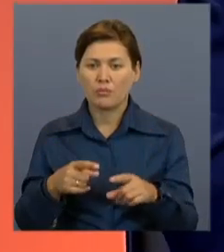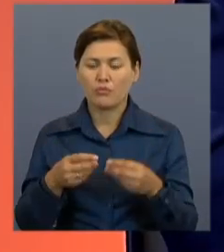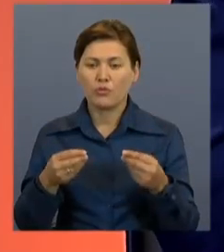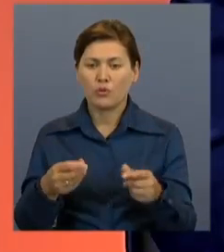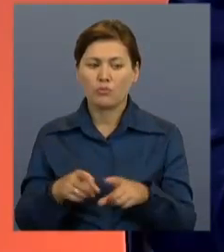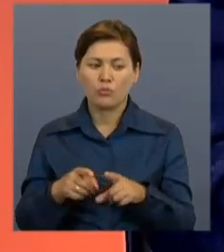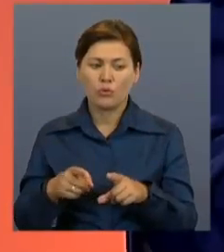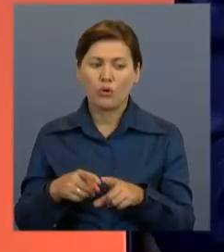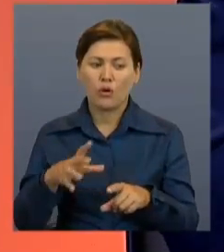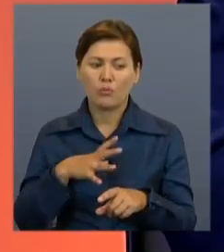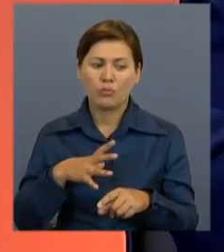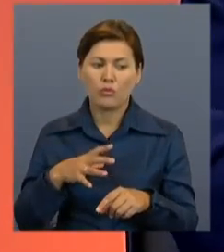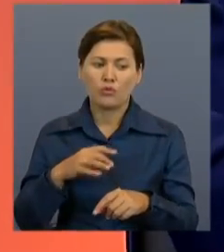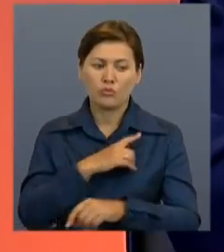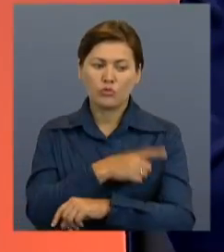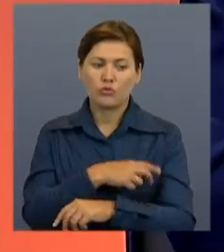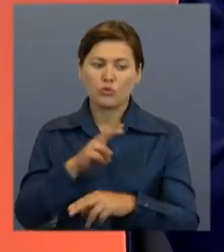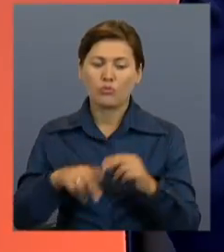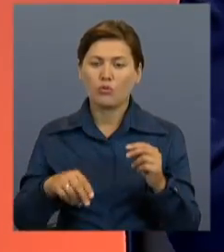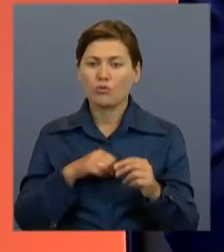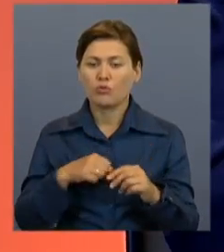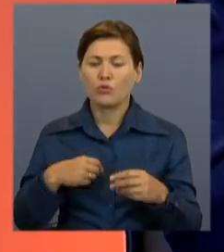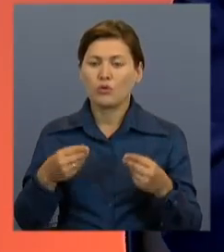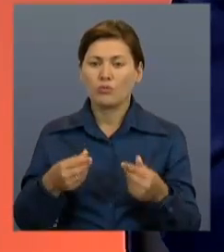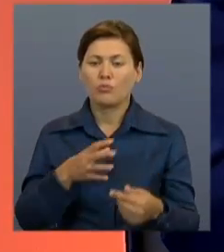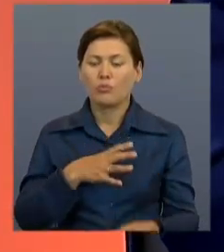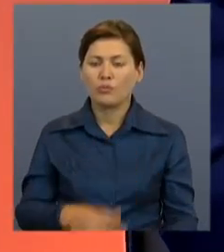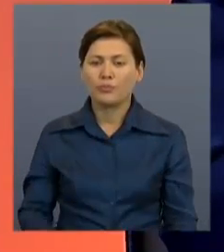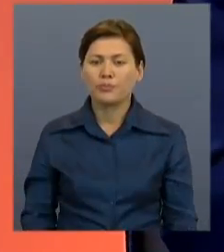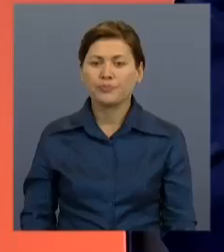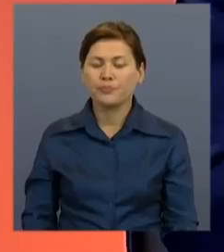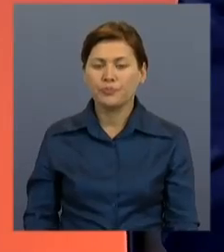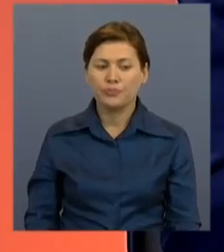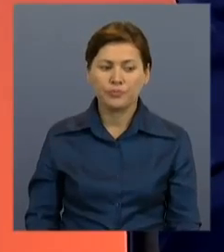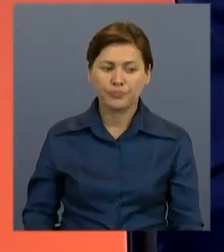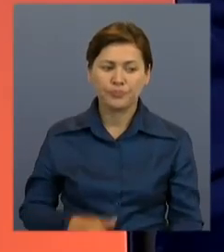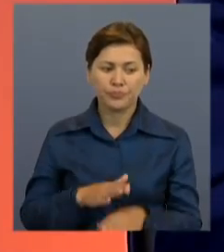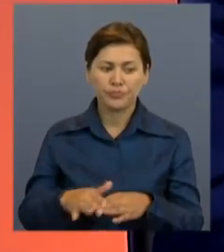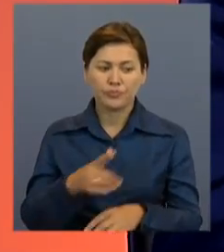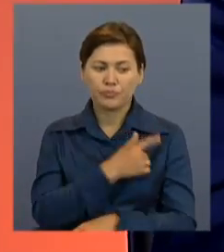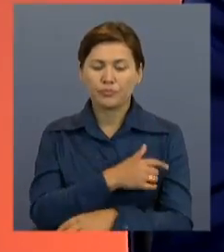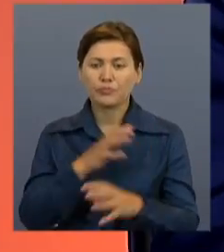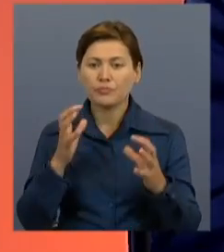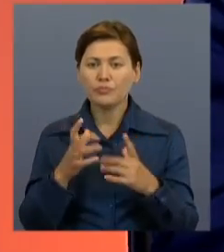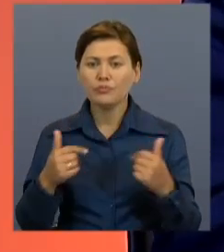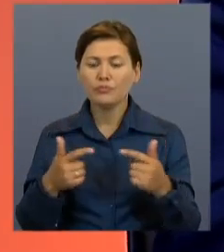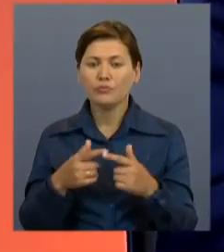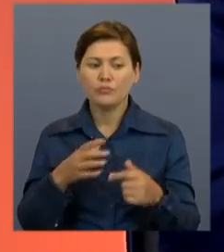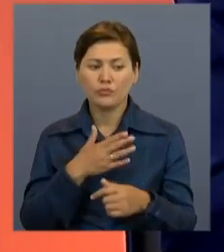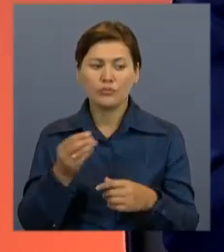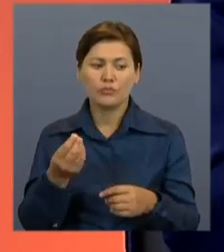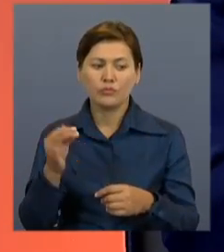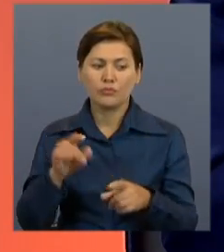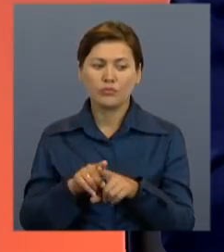әсерінен күшін жоғалтпауына өзінің әсерін тигізеді. Ал енді ертең толыққанды медициналық сақтандыру енгізілген кезде бұл